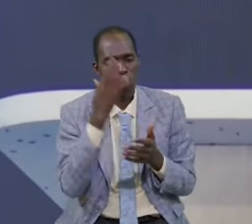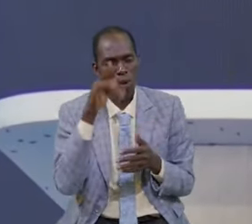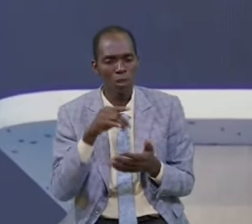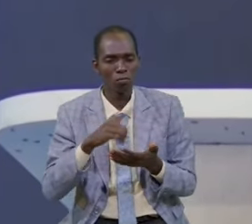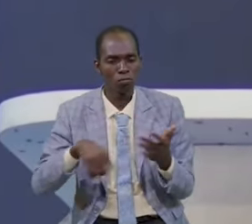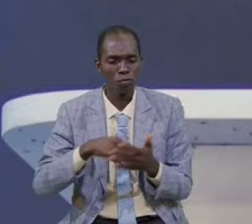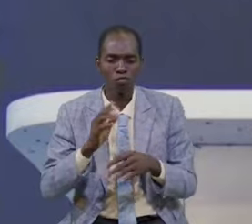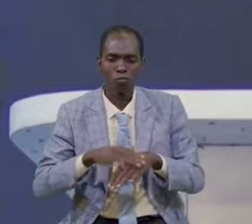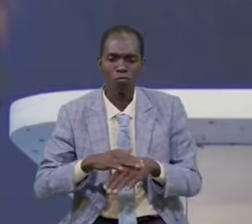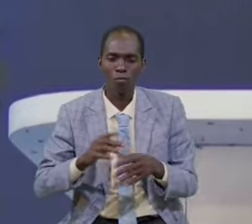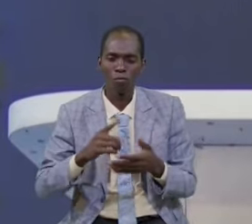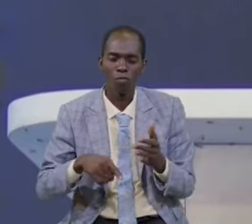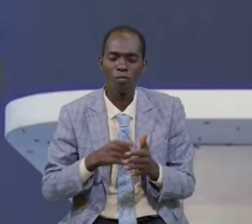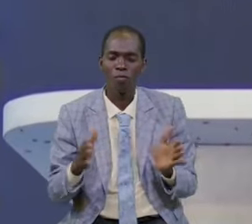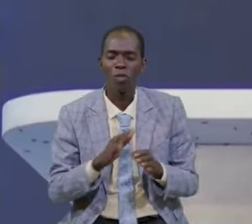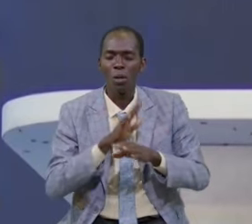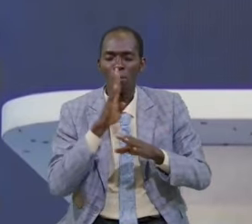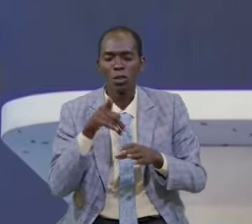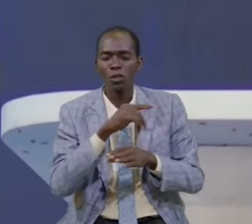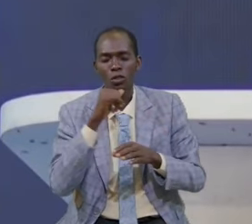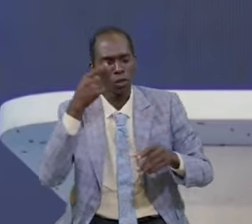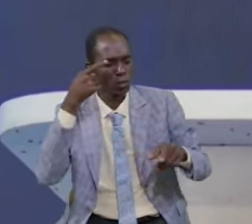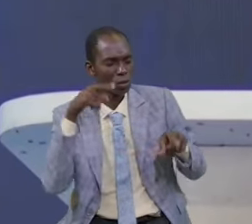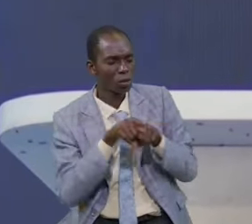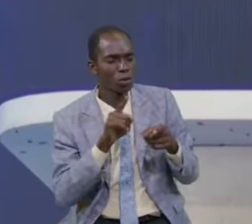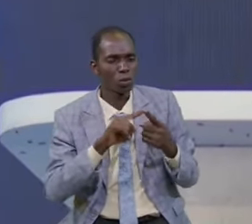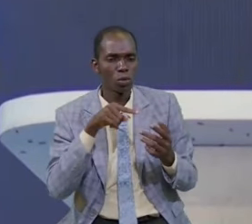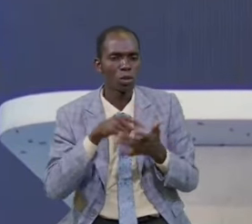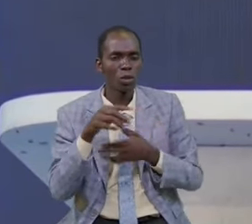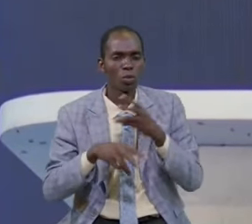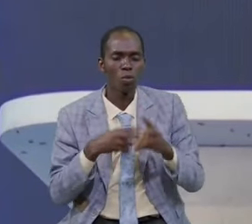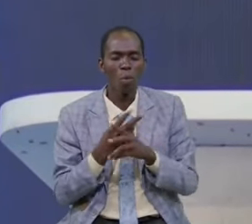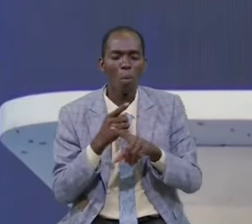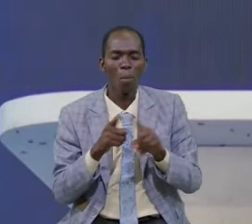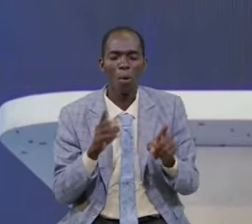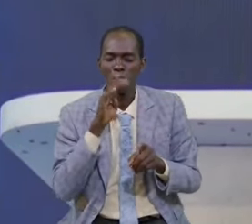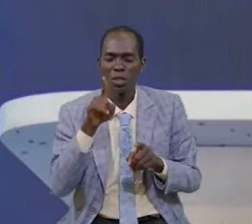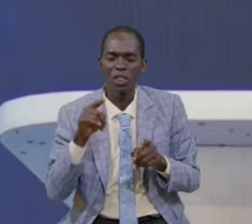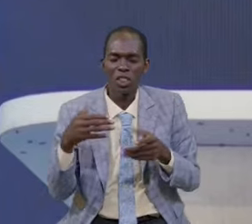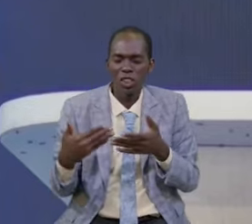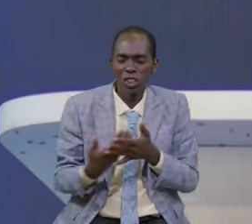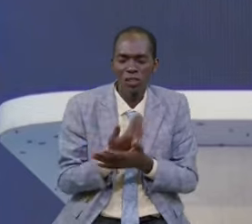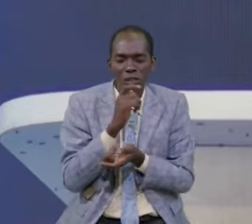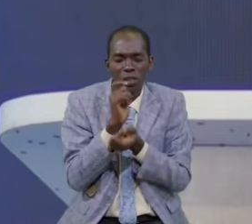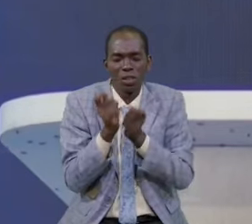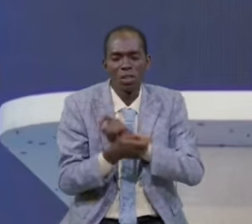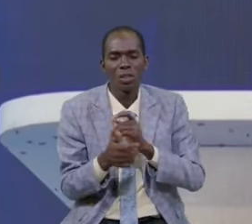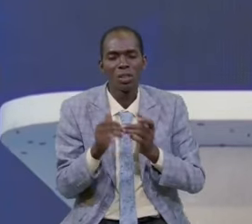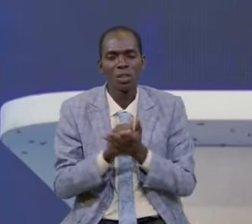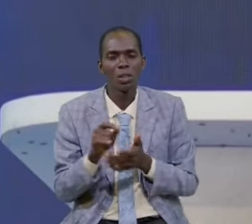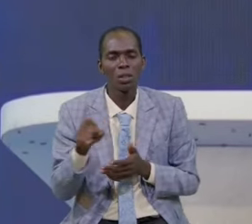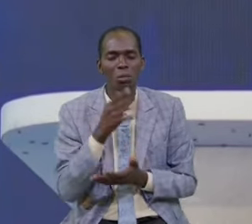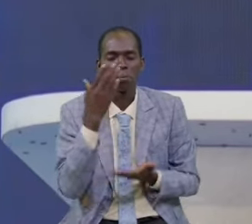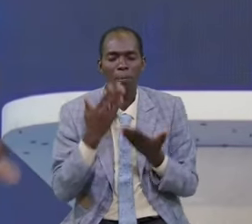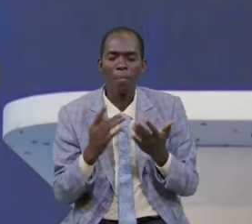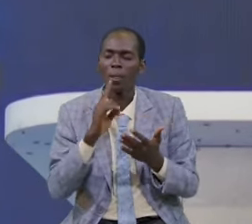transformés par le renouvellement de votre pensée, de votre intelligence, afin que vous discerniez quelle est, afin que